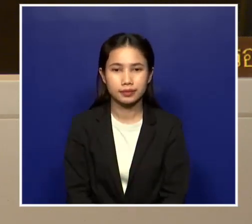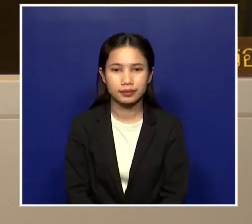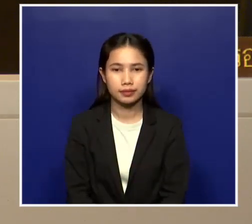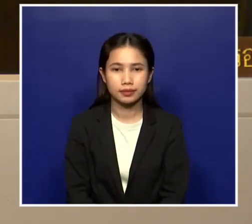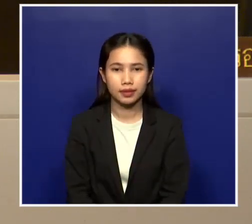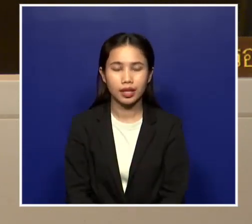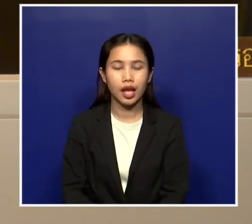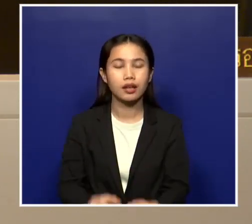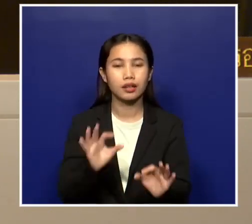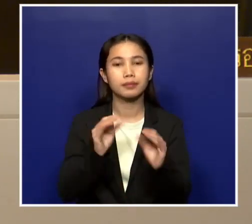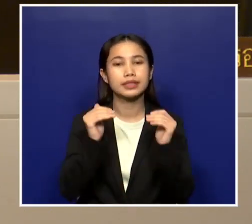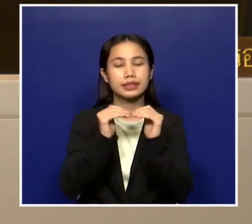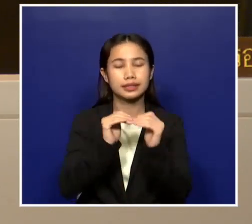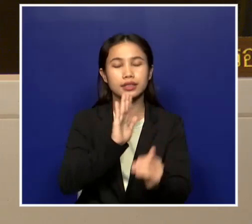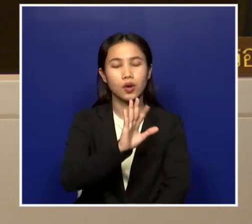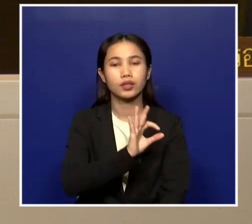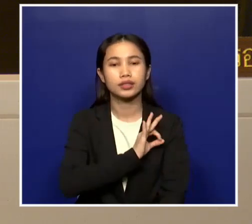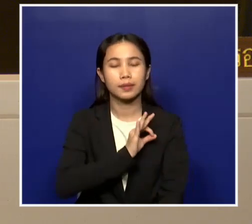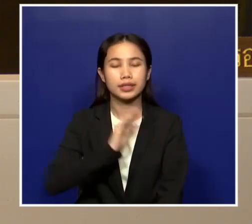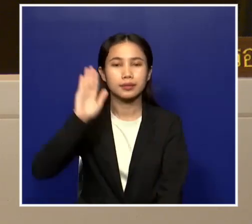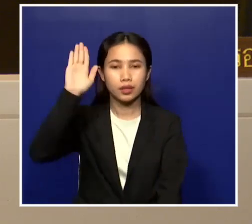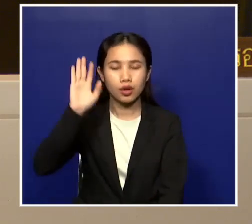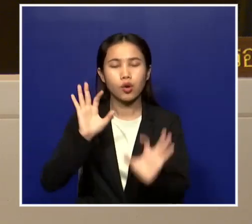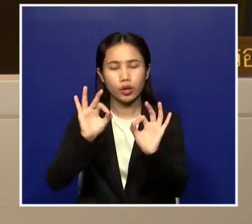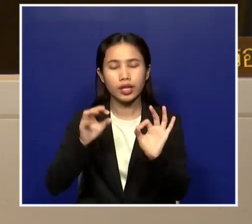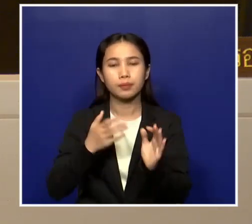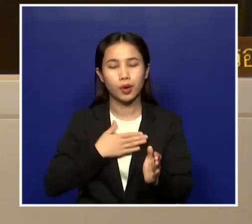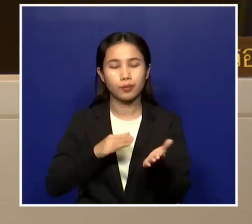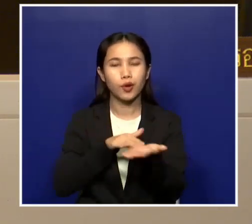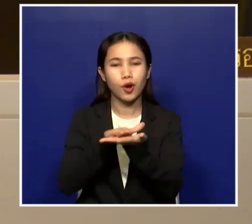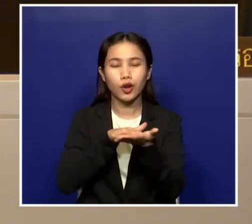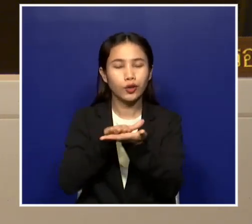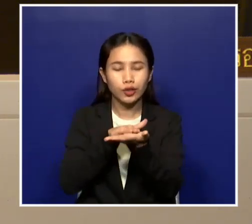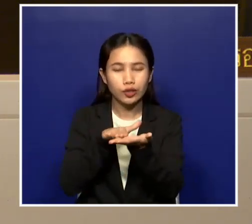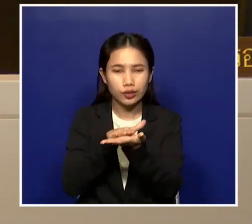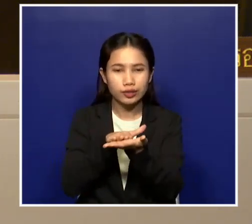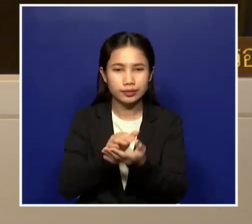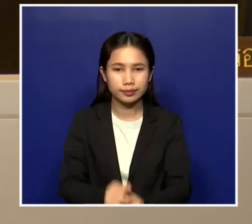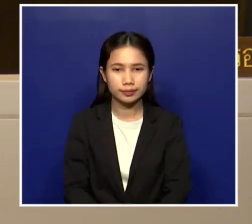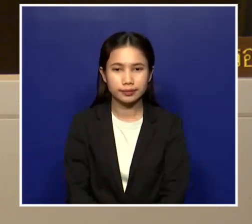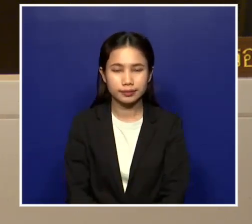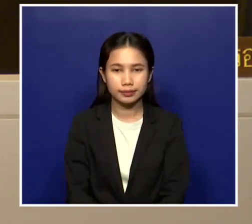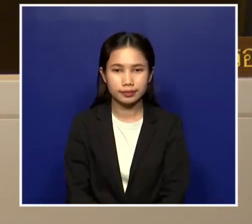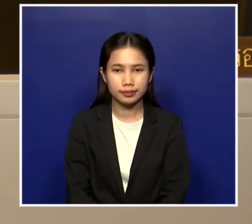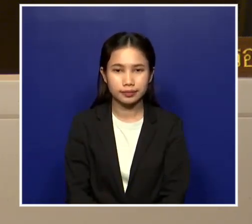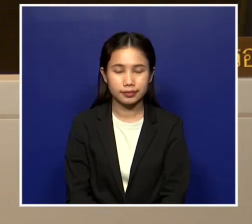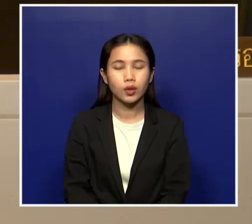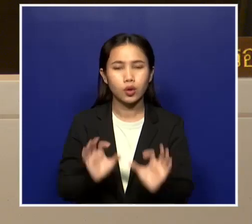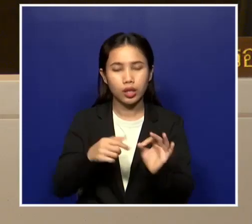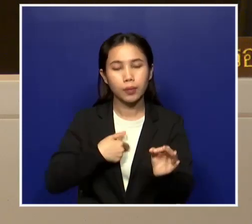ของสมาชิกเป็นสิทธิ์สมาชิกประท้วง ท่านประธานครับ เอาผมถอนนะงานไม่เข้าครับถอนครับ ศิระครับก็ถอนแล้วครับ ถอนแล้ว